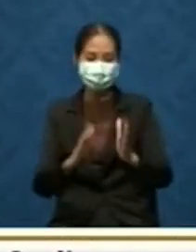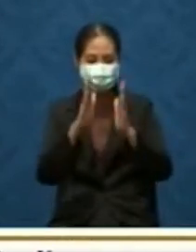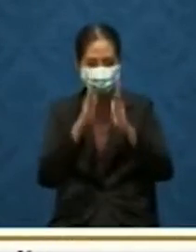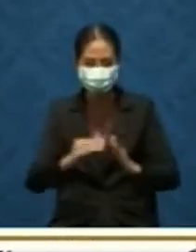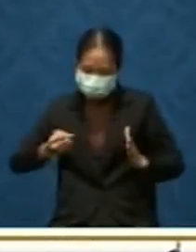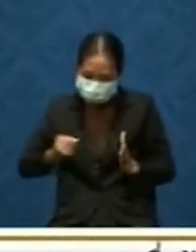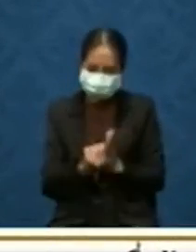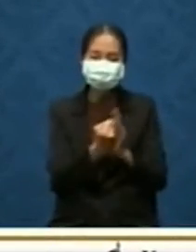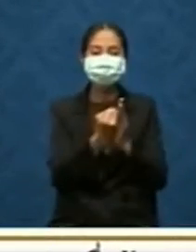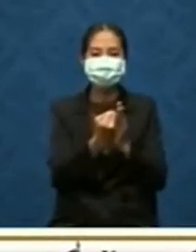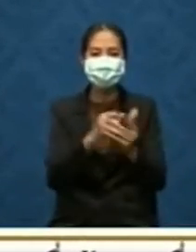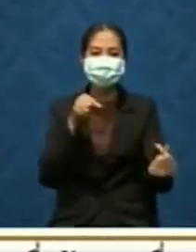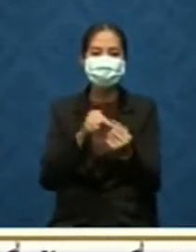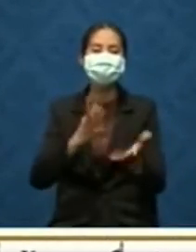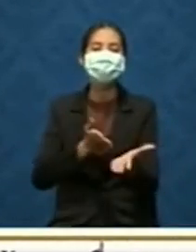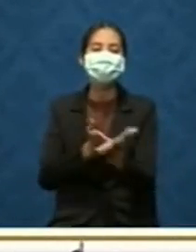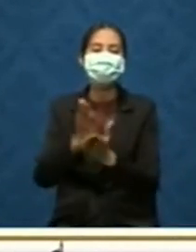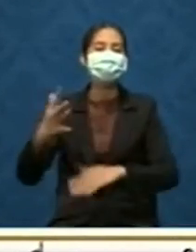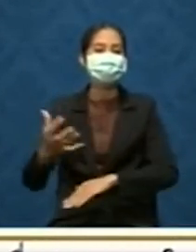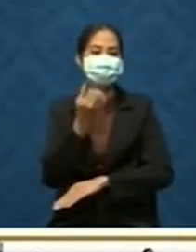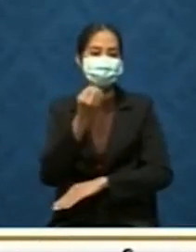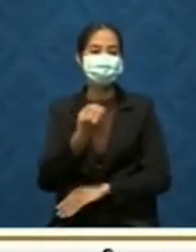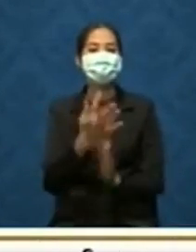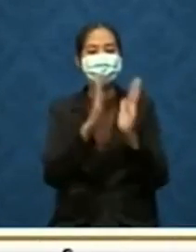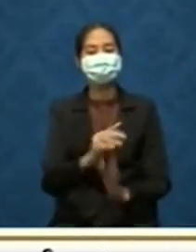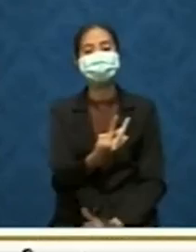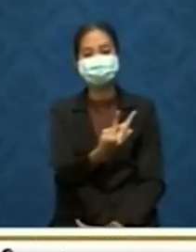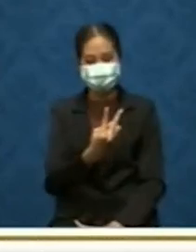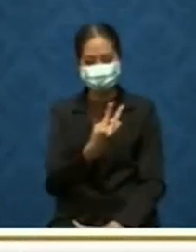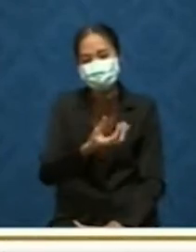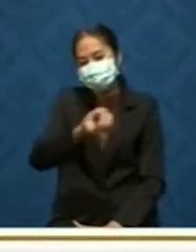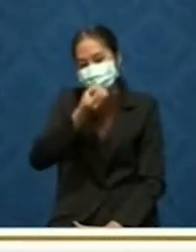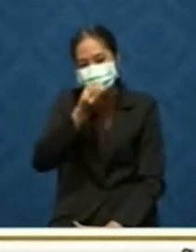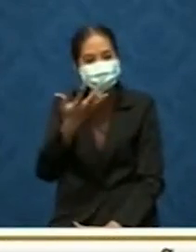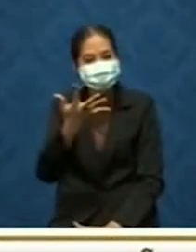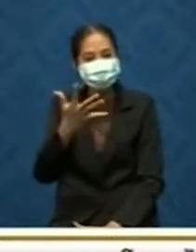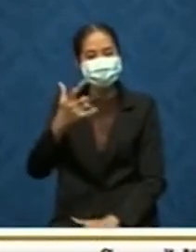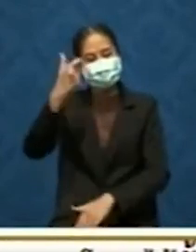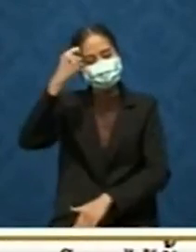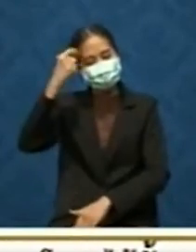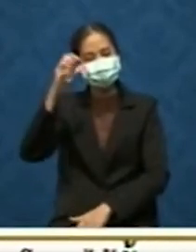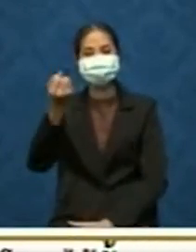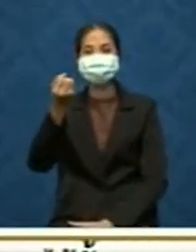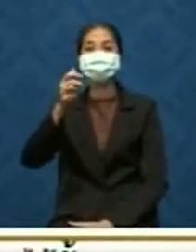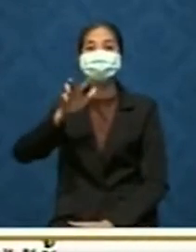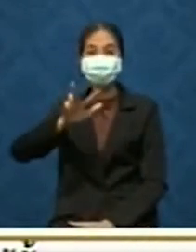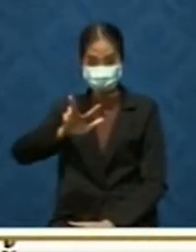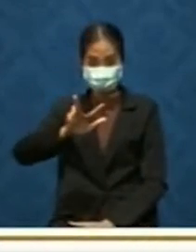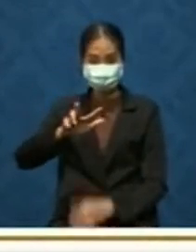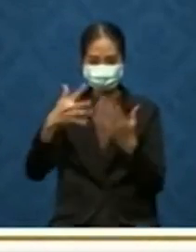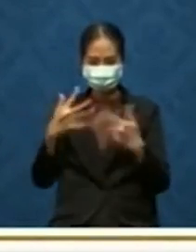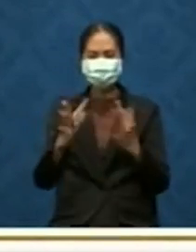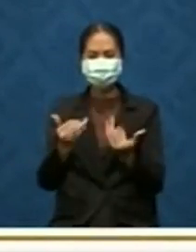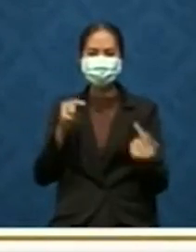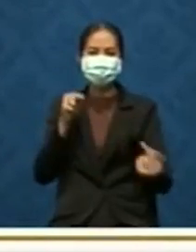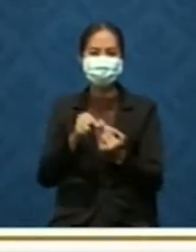การเมืองอย่างคุณตะวันคุณแบมที่อดอาหารมาเป็นวันที่ 13แล้วแล้วก็อาการความเชื่อมั่นของระบบยุติธรรม